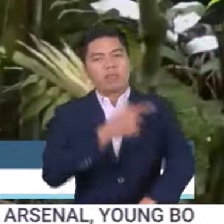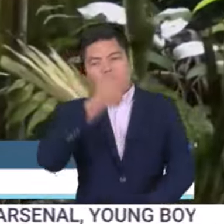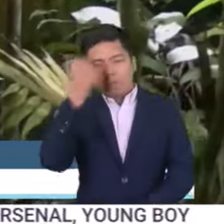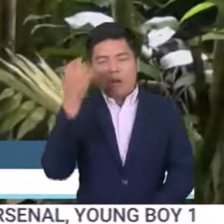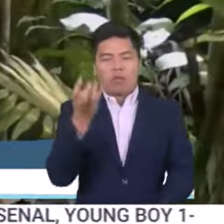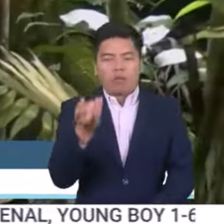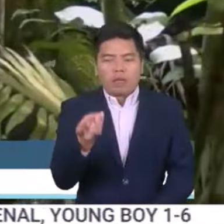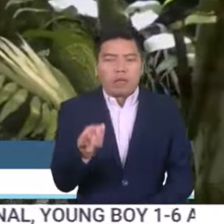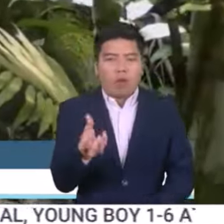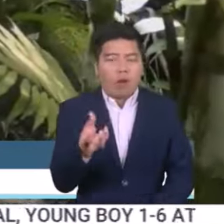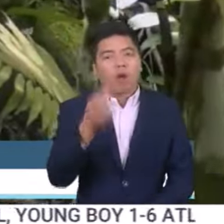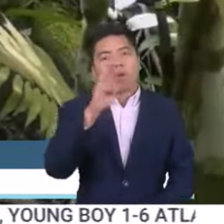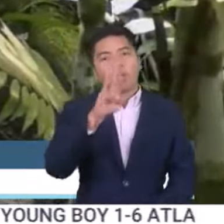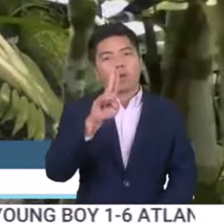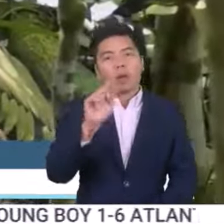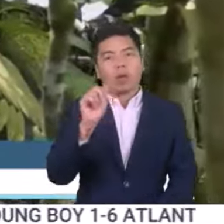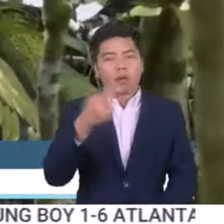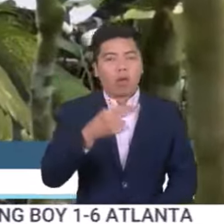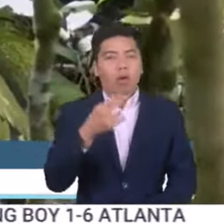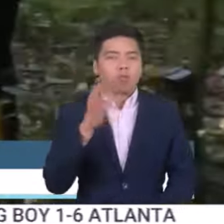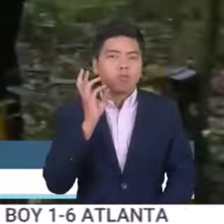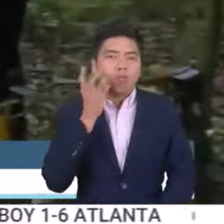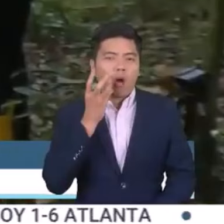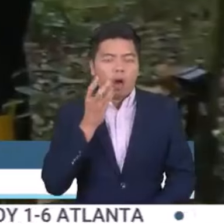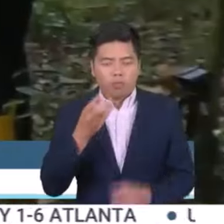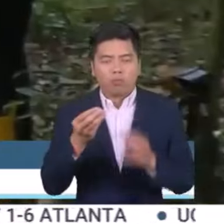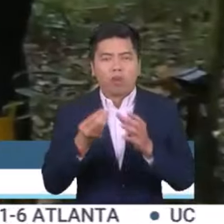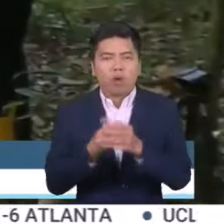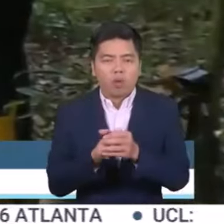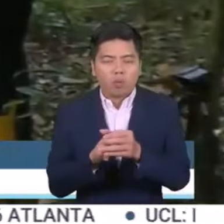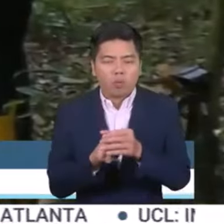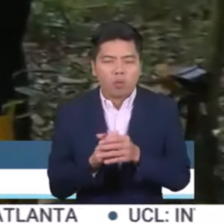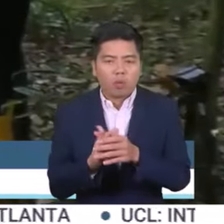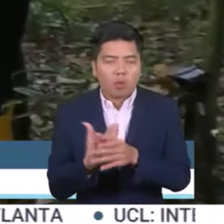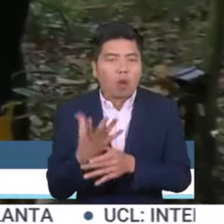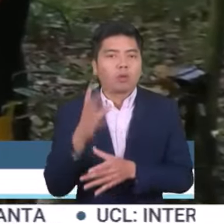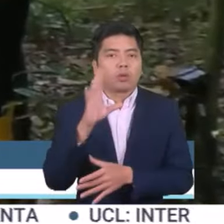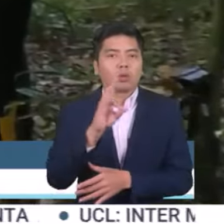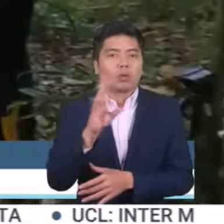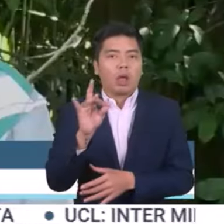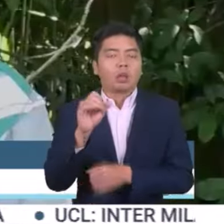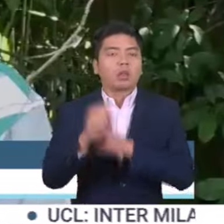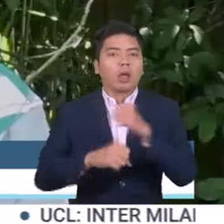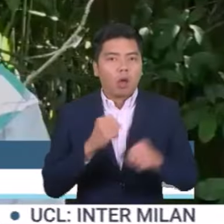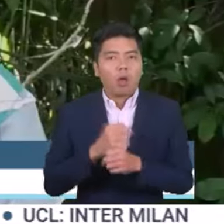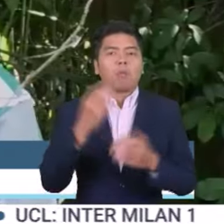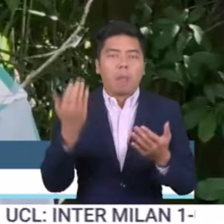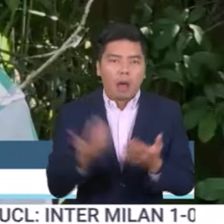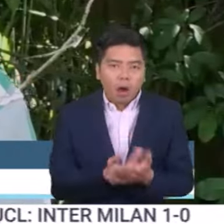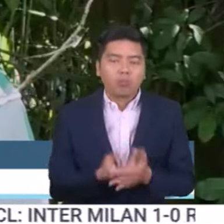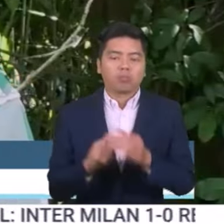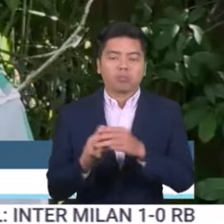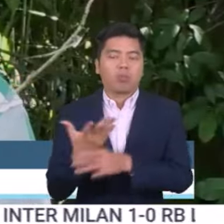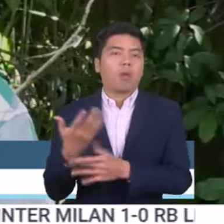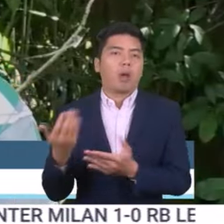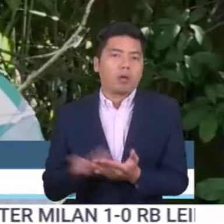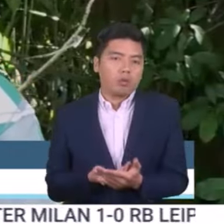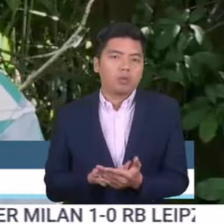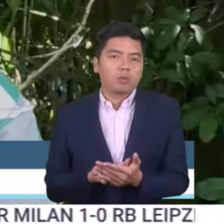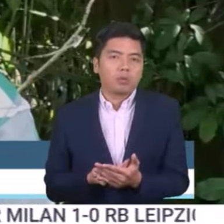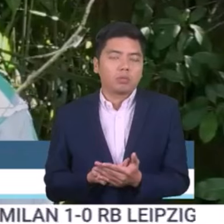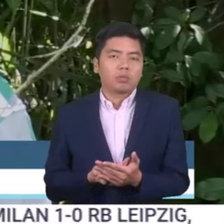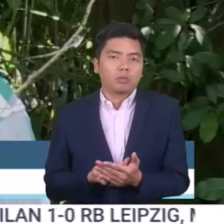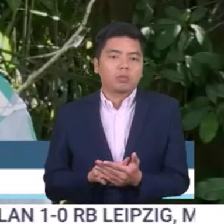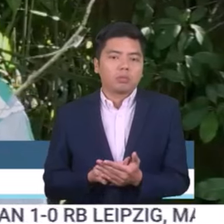benih dia, buah dia akan berbuah dalam 5 ke 7 tahun baru dia berbuah sekali. Jadi dan kalau dia berbuah